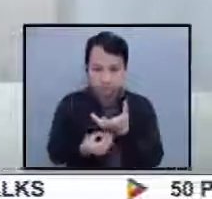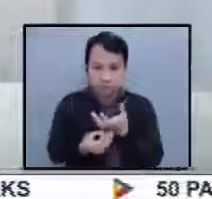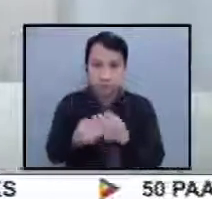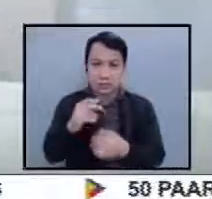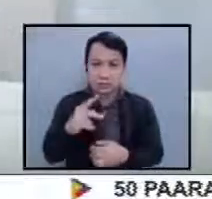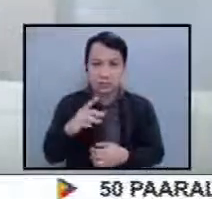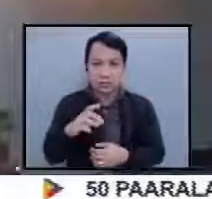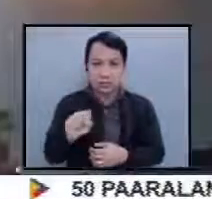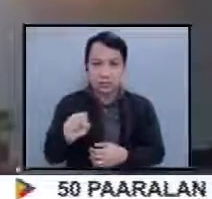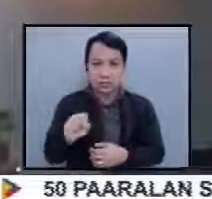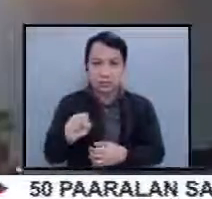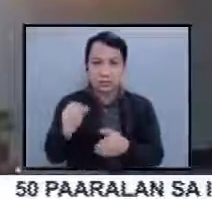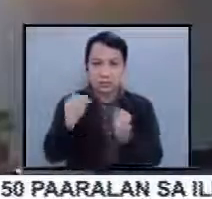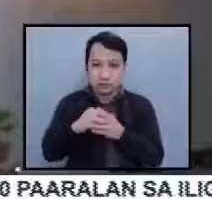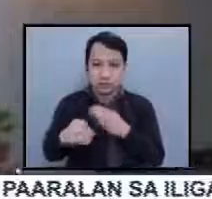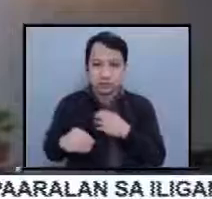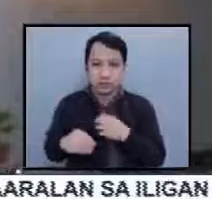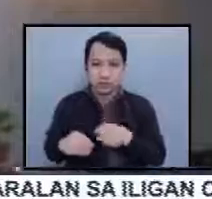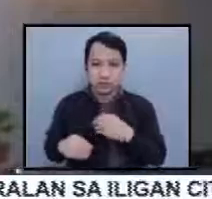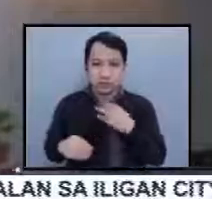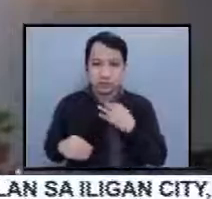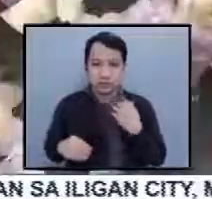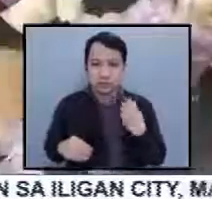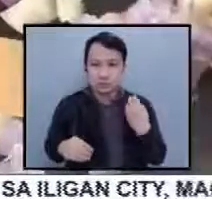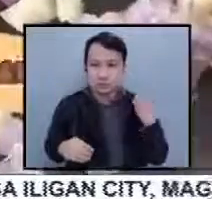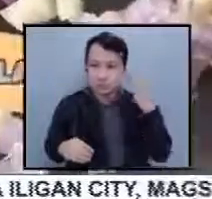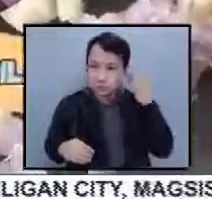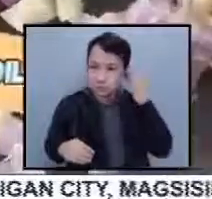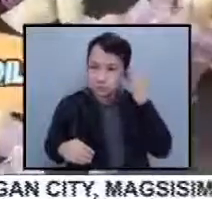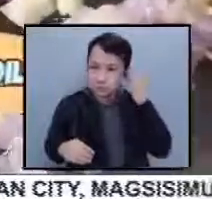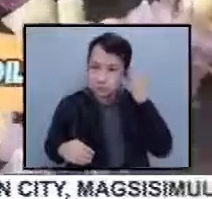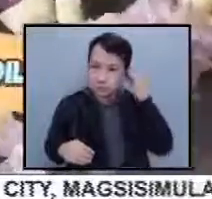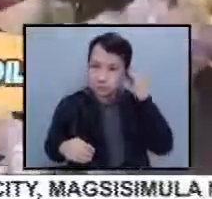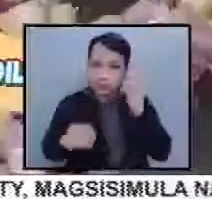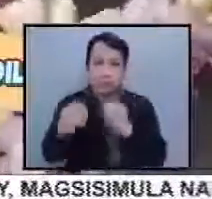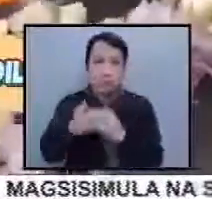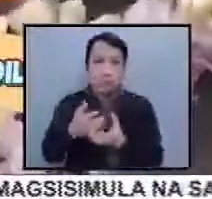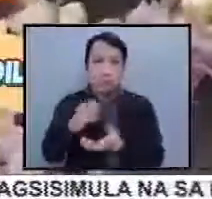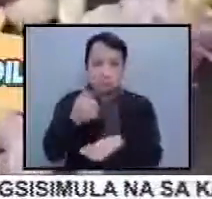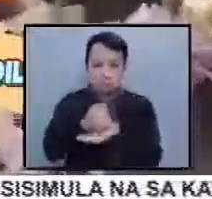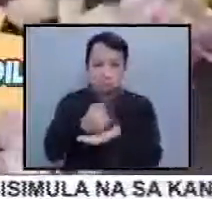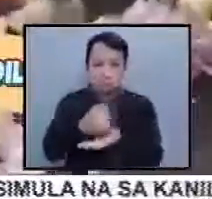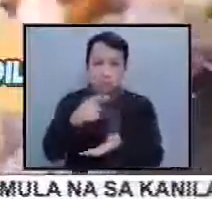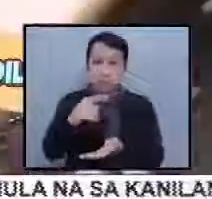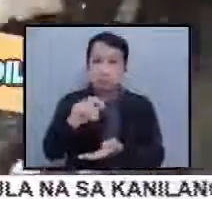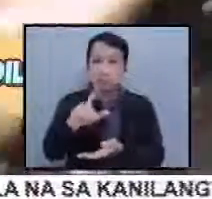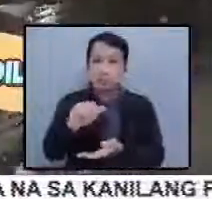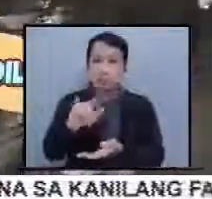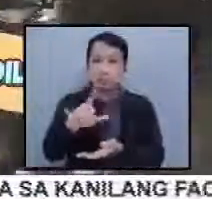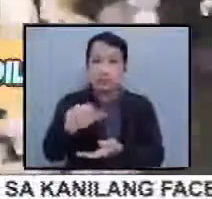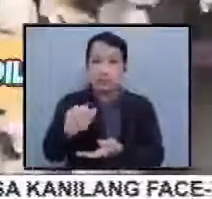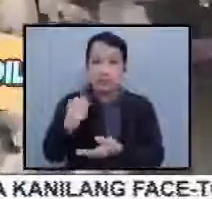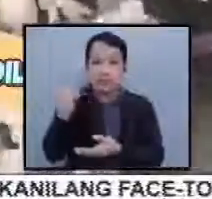let's put our luya. Unahin na natin yung turmeric o yung luyang